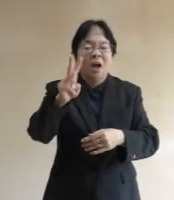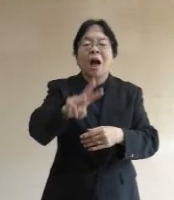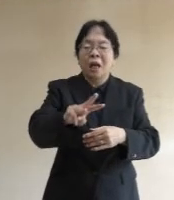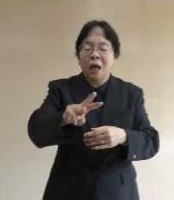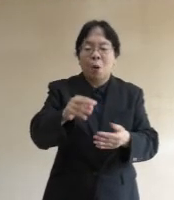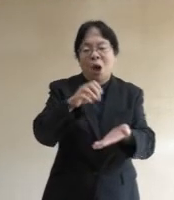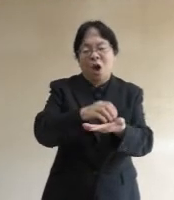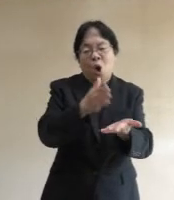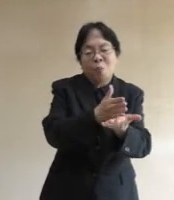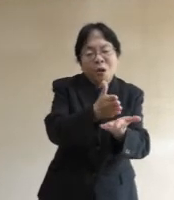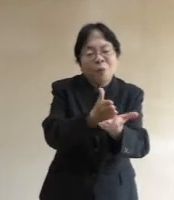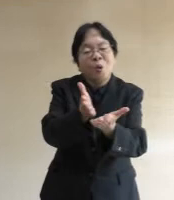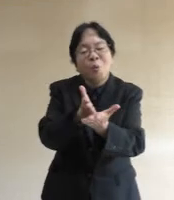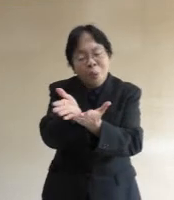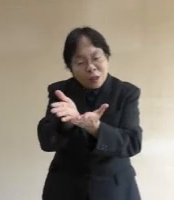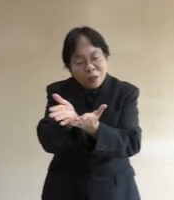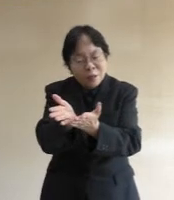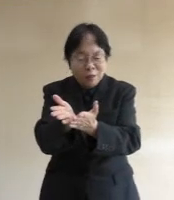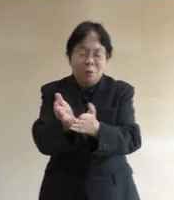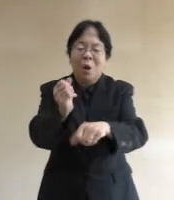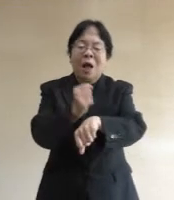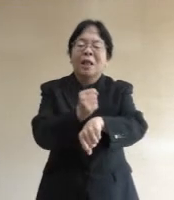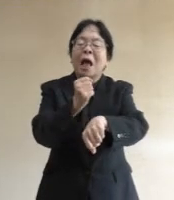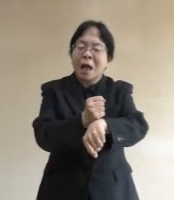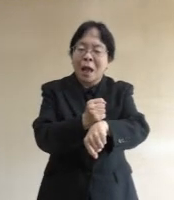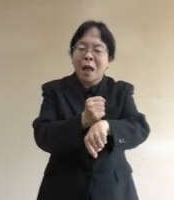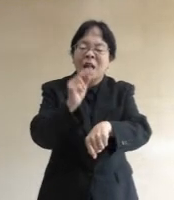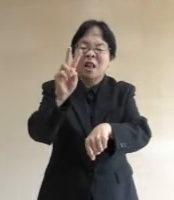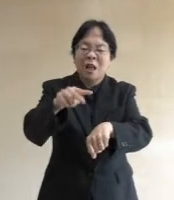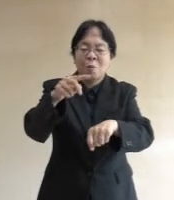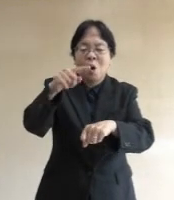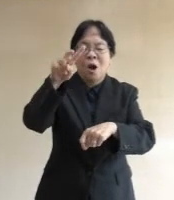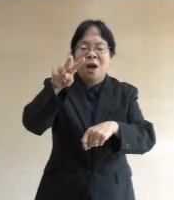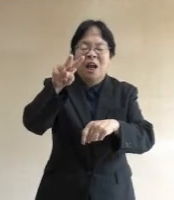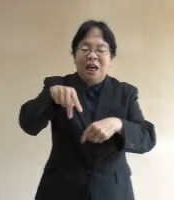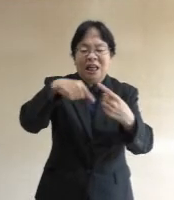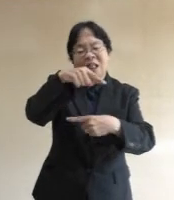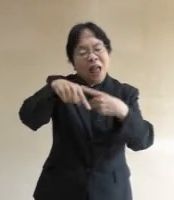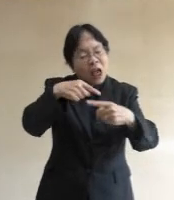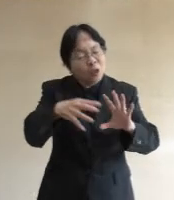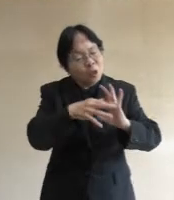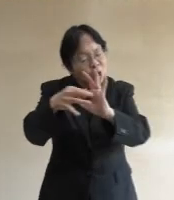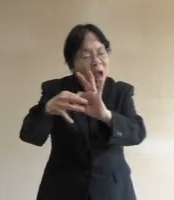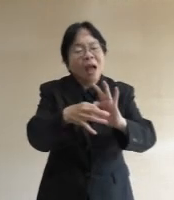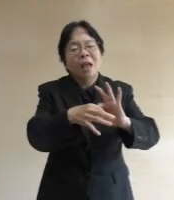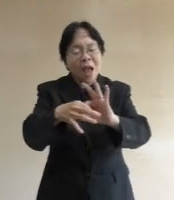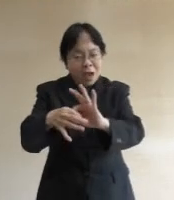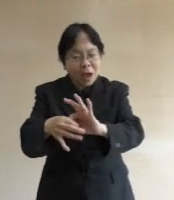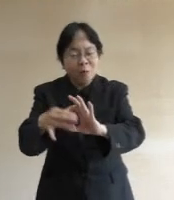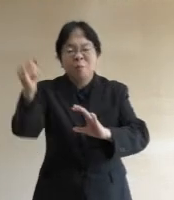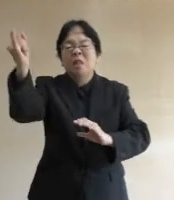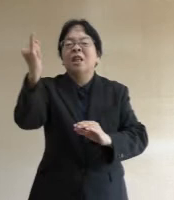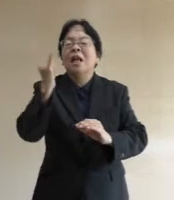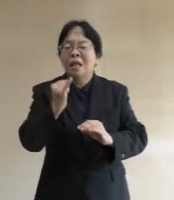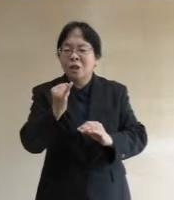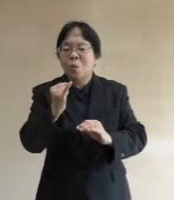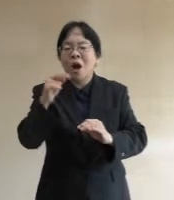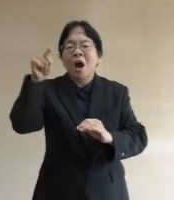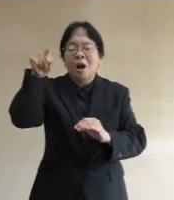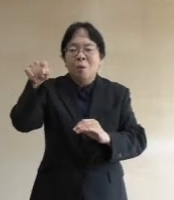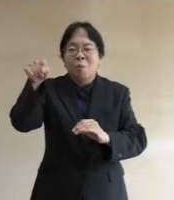すごく分別だったりゴミの処理についてすごくリサイクルとか頑張ってるじゃないですか。だから外から来た人は自分